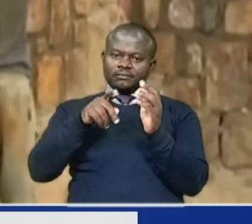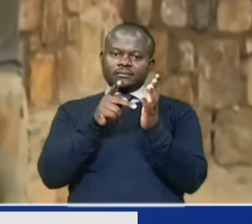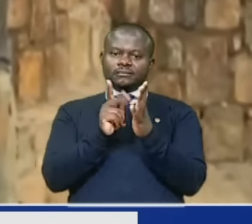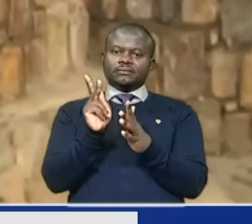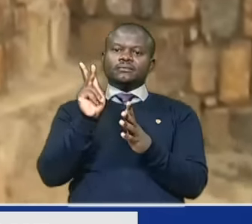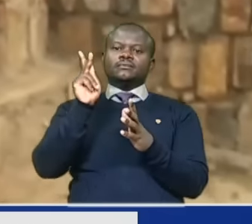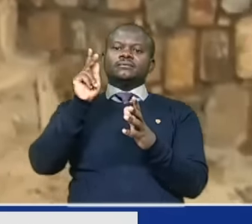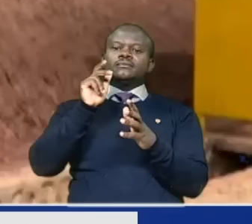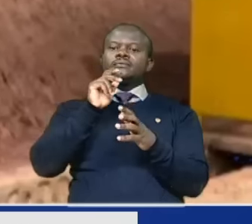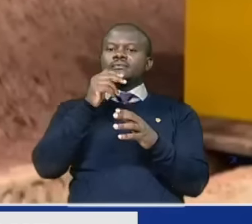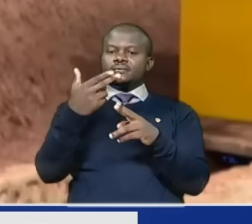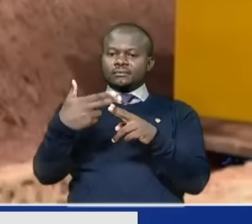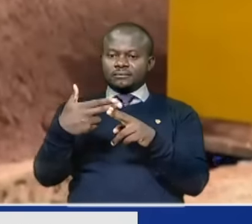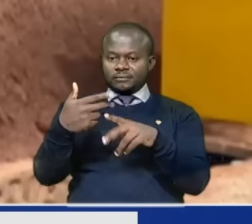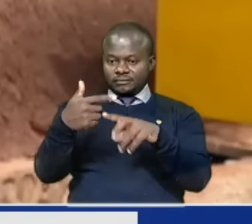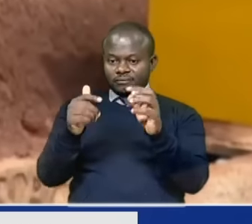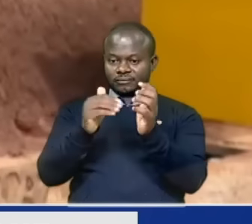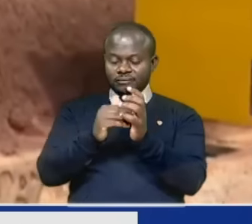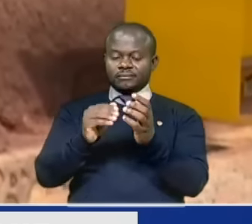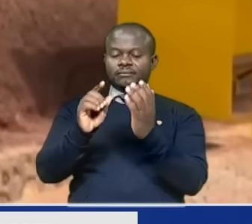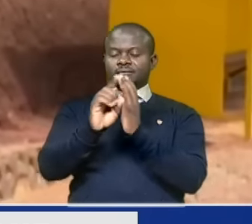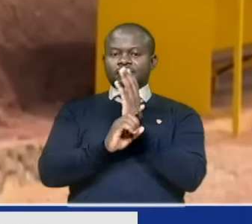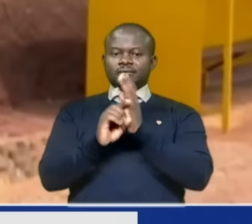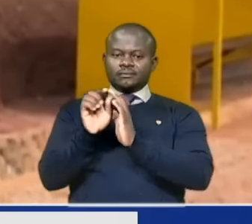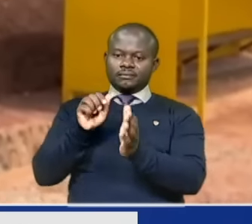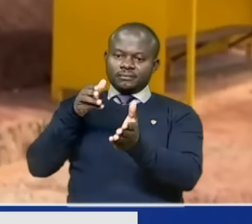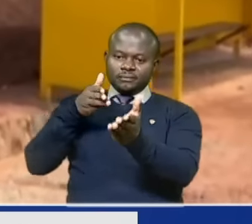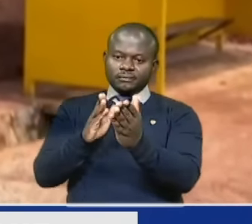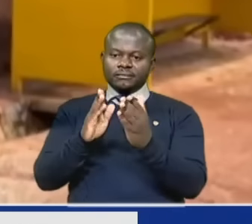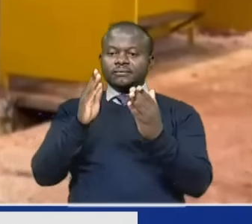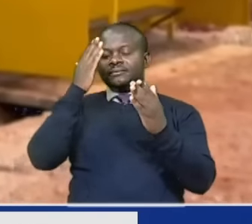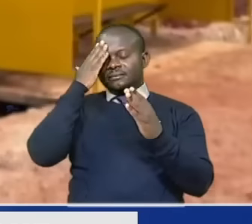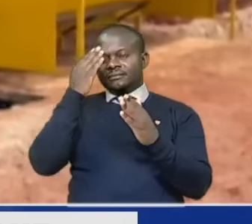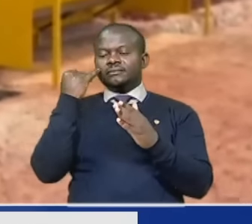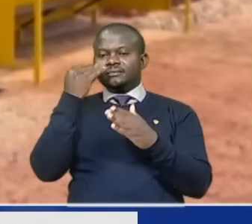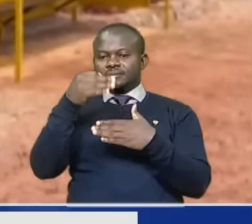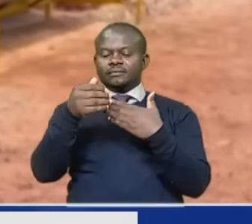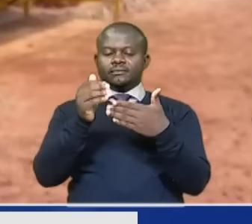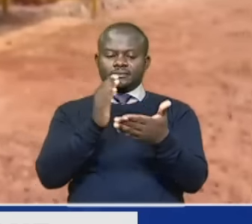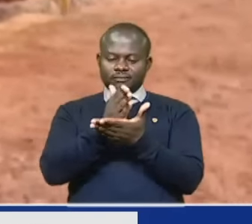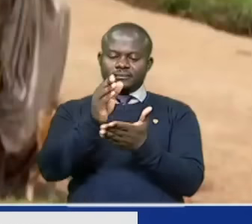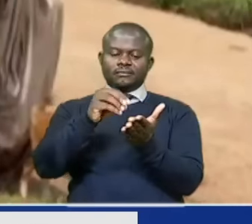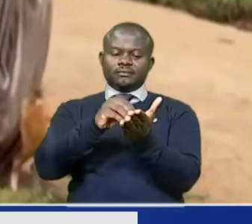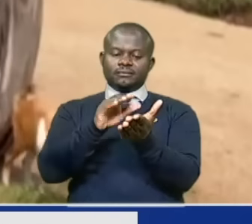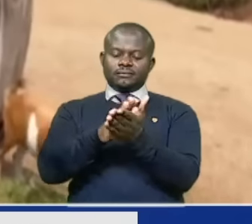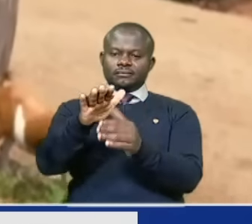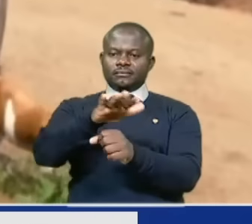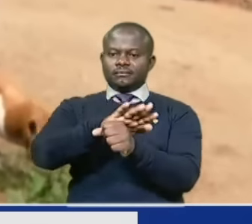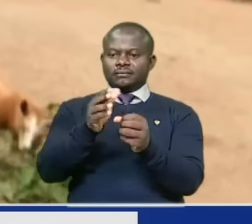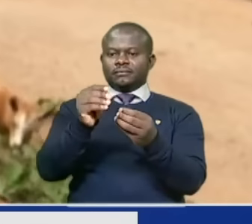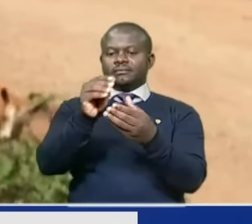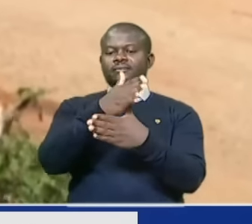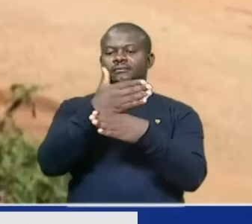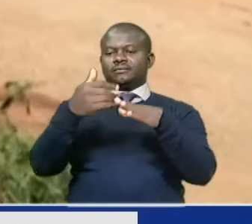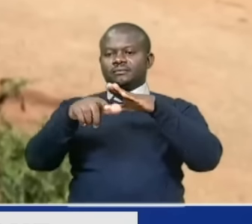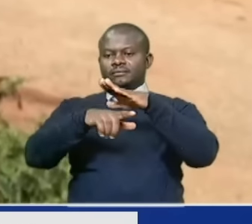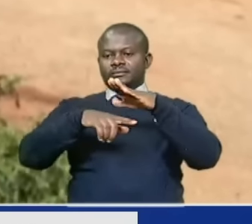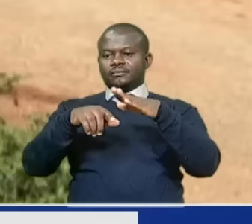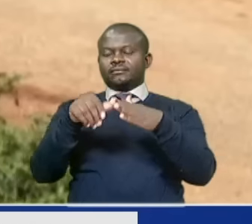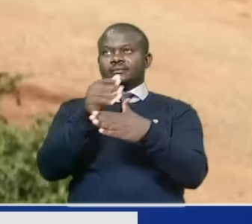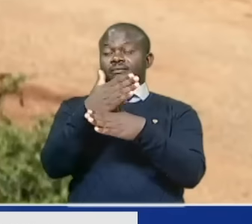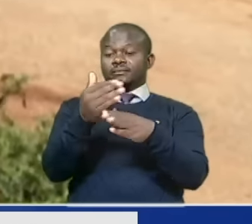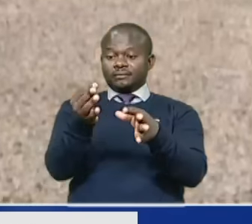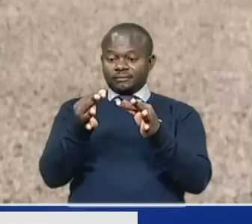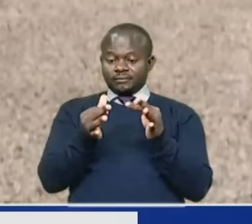mu bidatinze noneho ari ku turere bagakurikirana ko izo dosiye koko zuzuye zishyikirijwe minisiteri